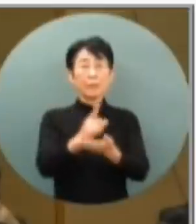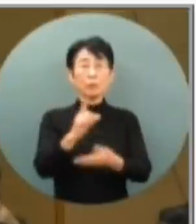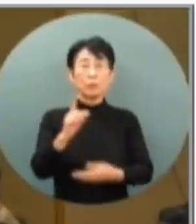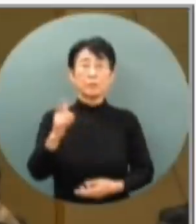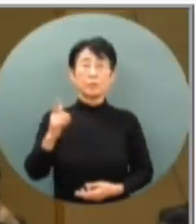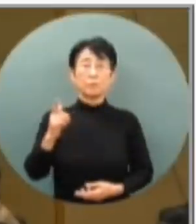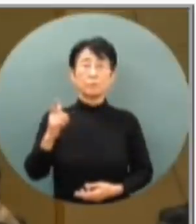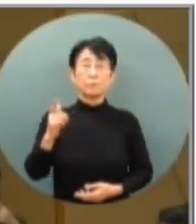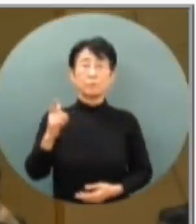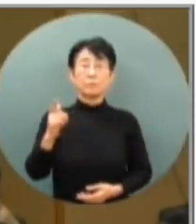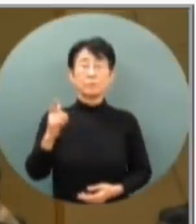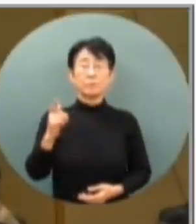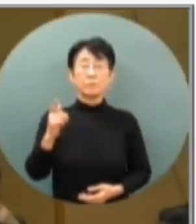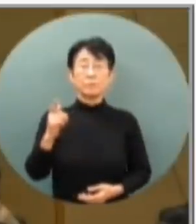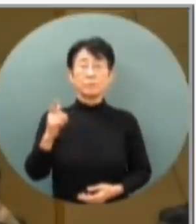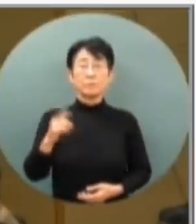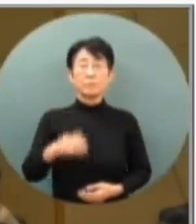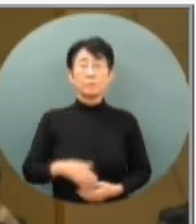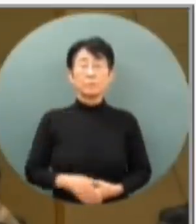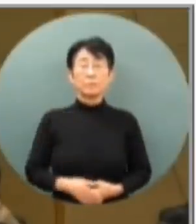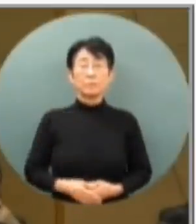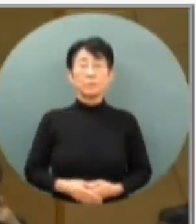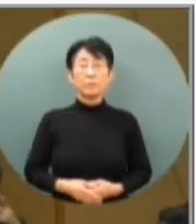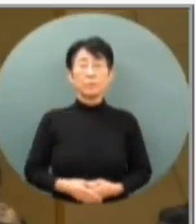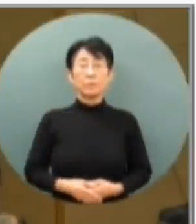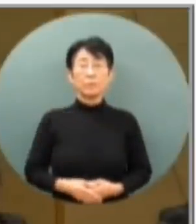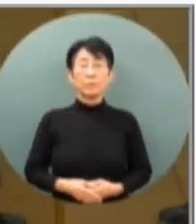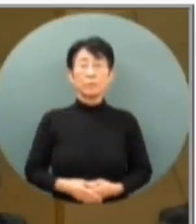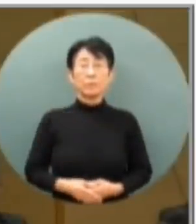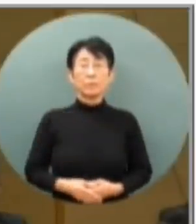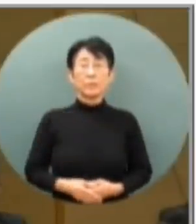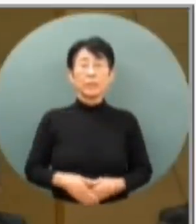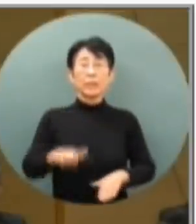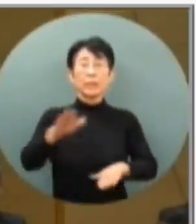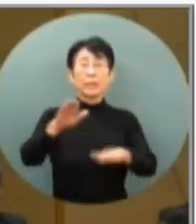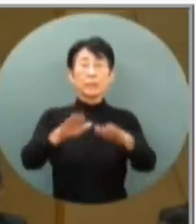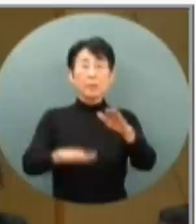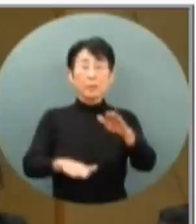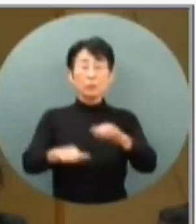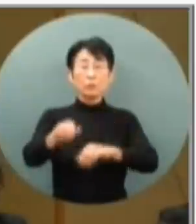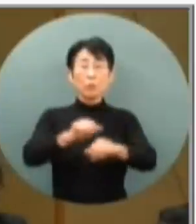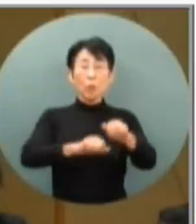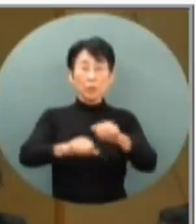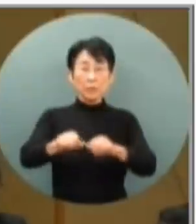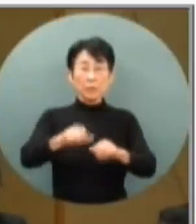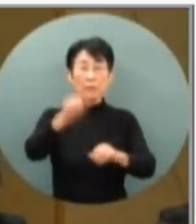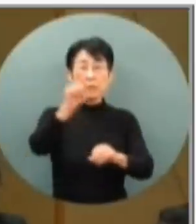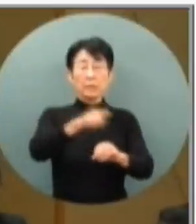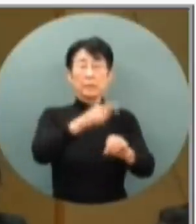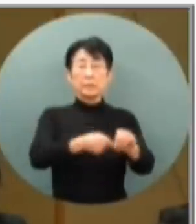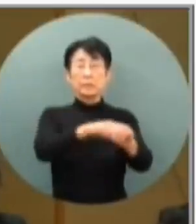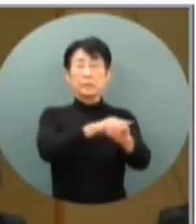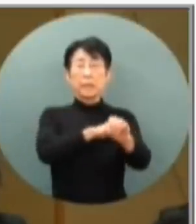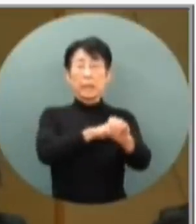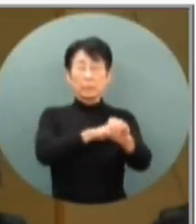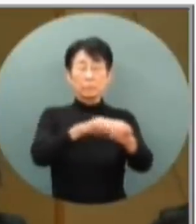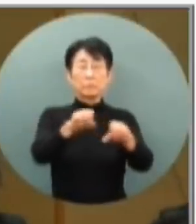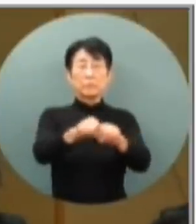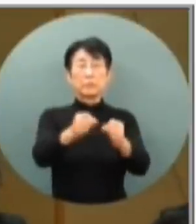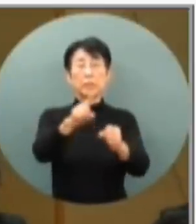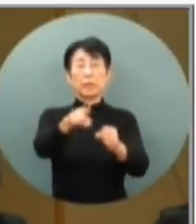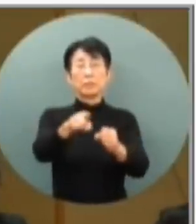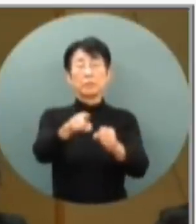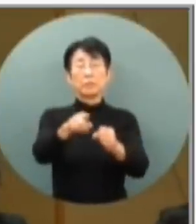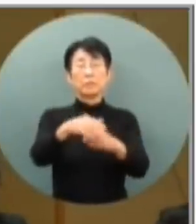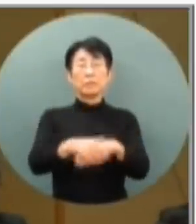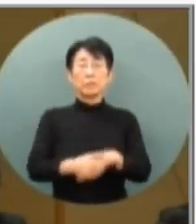もそういう差別行為人権侵害を行っています。それらについての